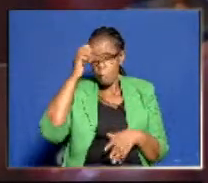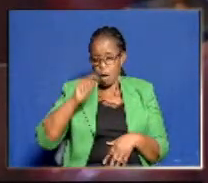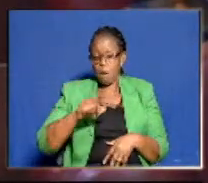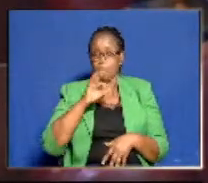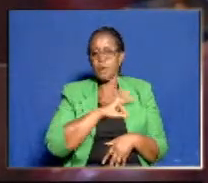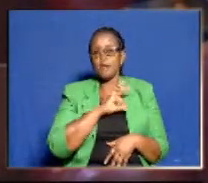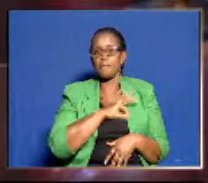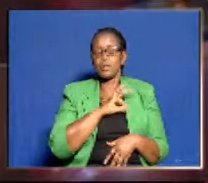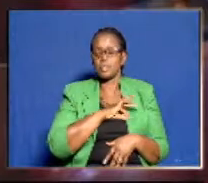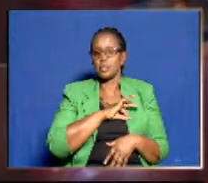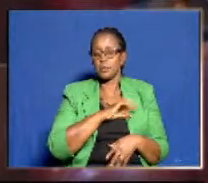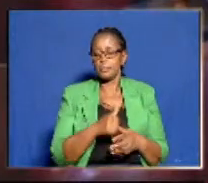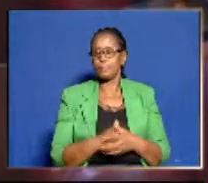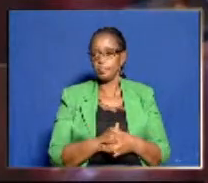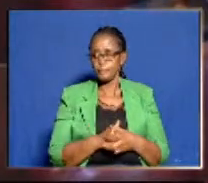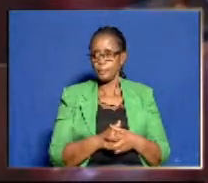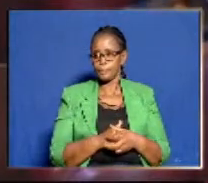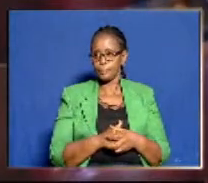mipango.